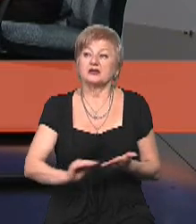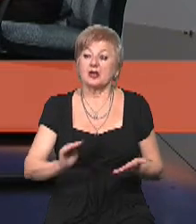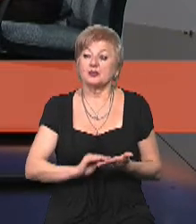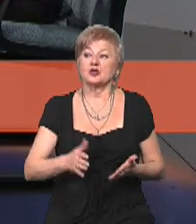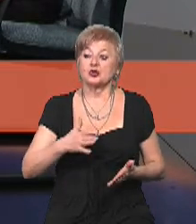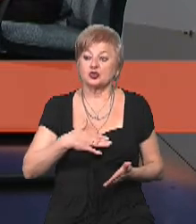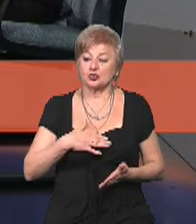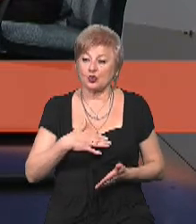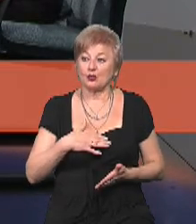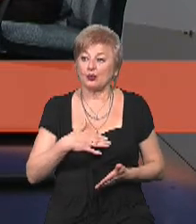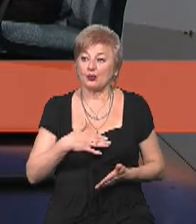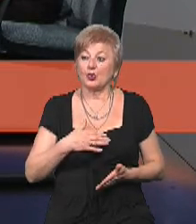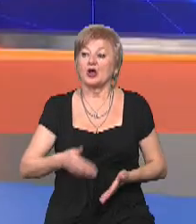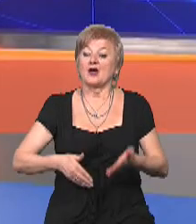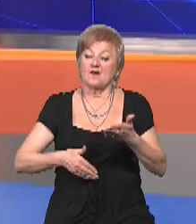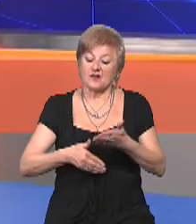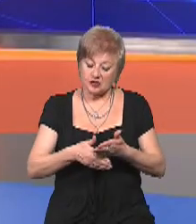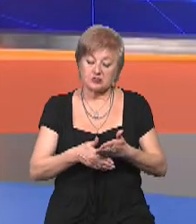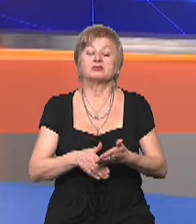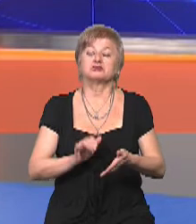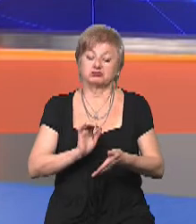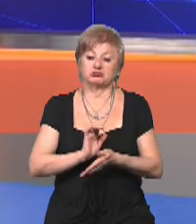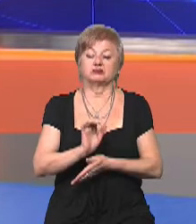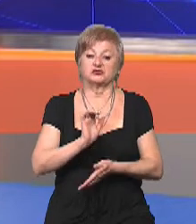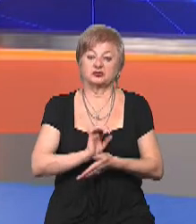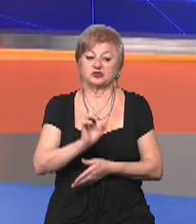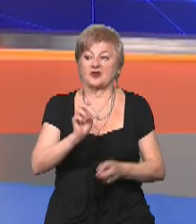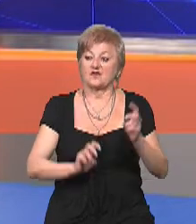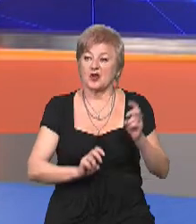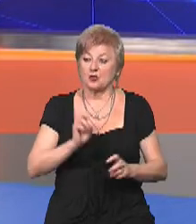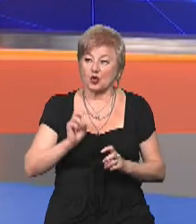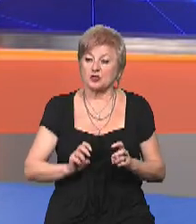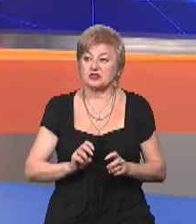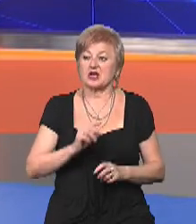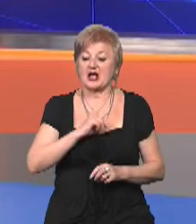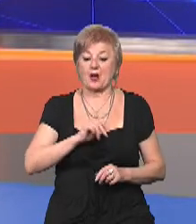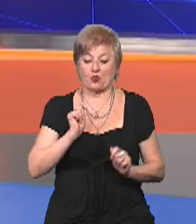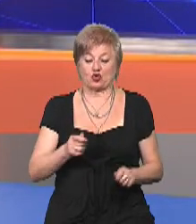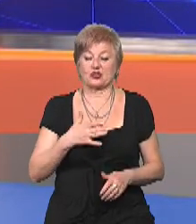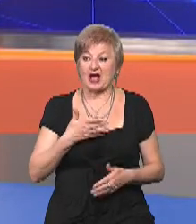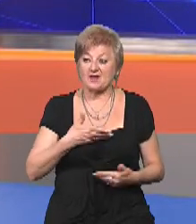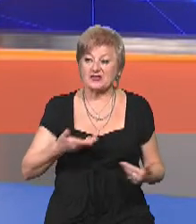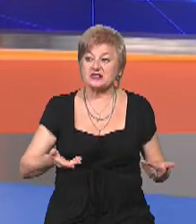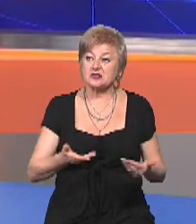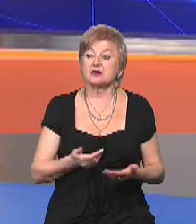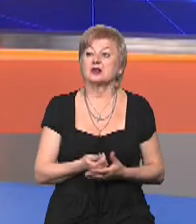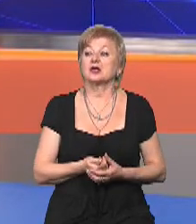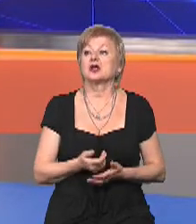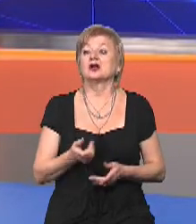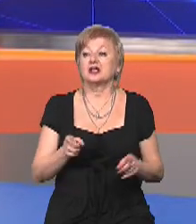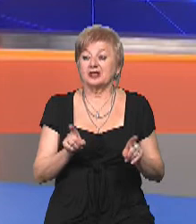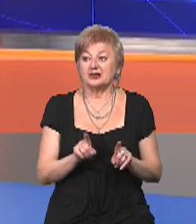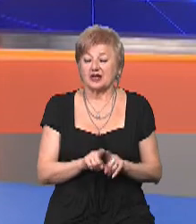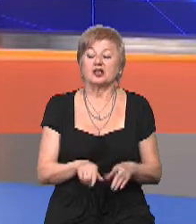мы сприяем розвитку виробництва, профспілки и работодавцы, и собственники. И